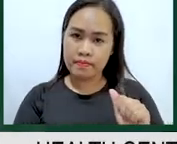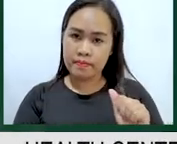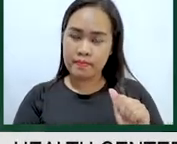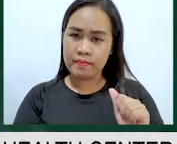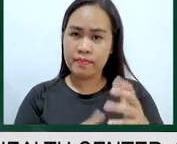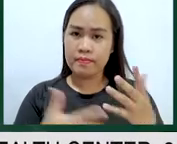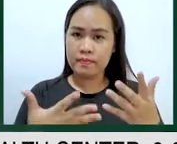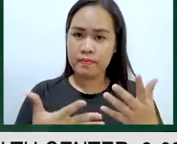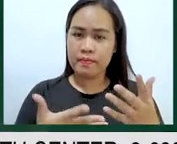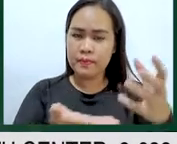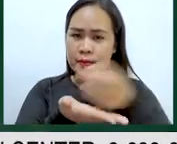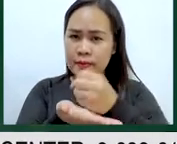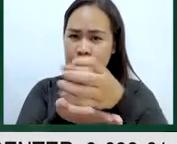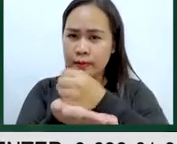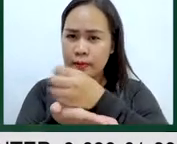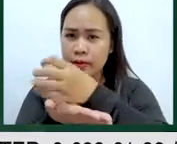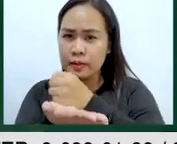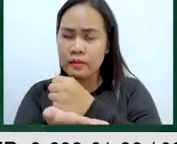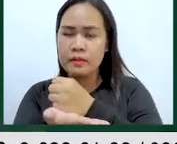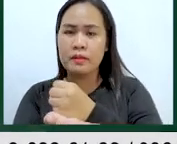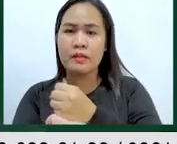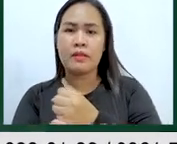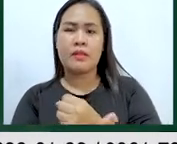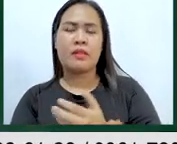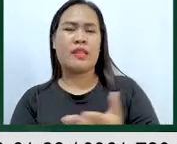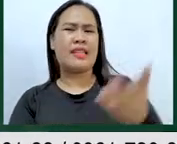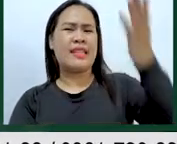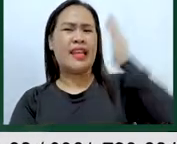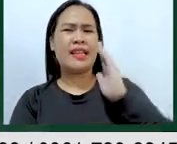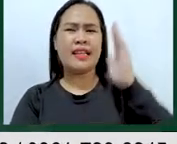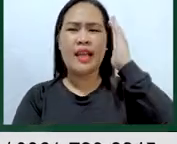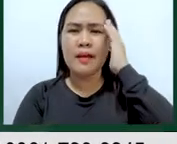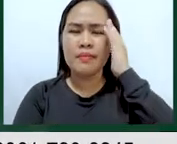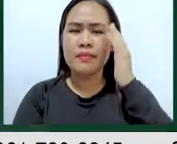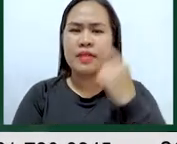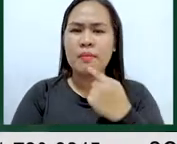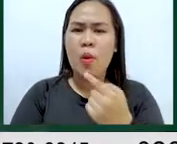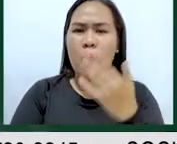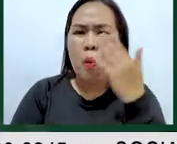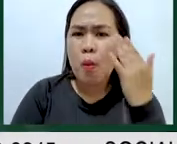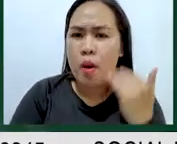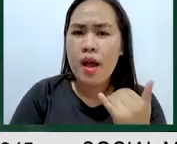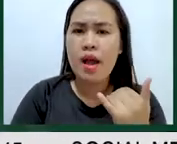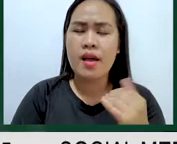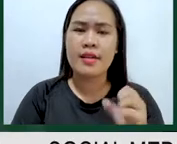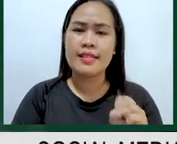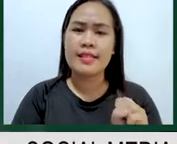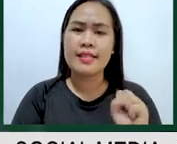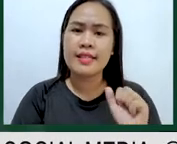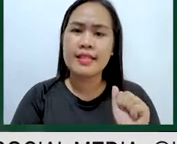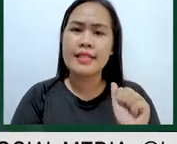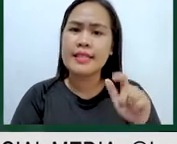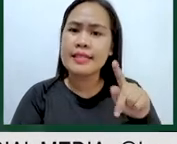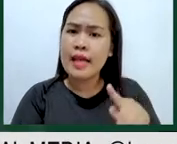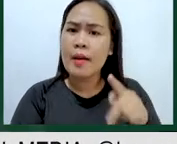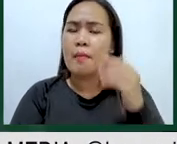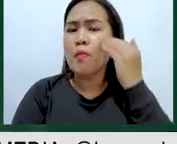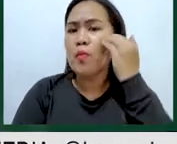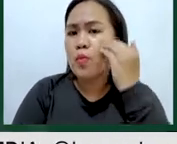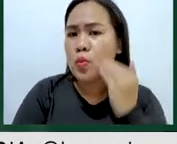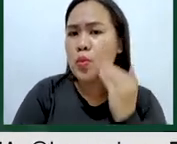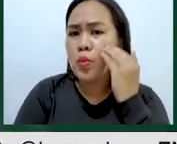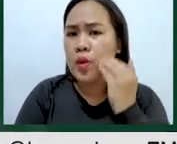yung distribution ng SAP, kulang-kulang ang mga tao, 'di ba? Hindi alam na nandito kami, nakatira. Natural, 'di